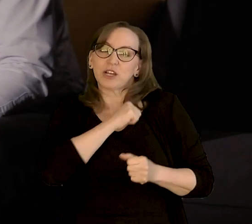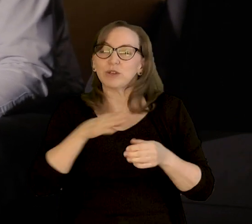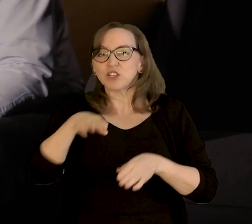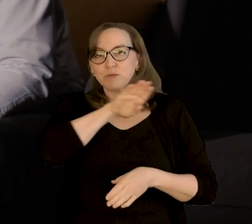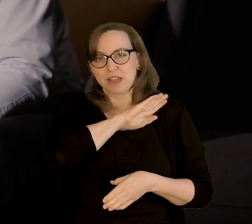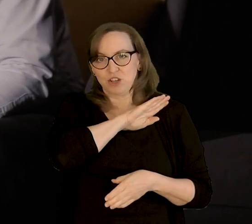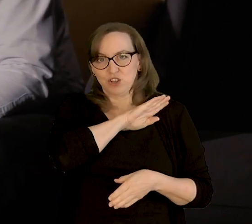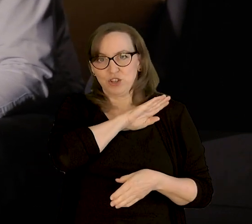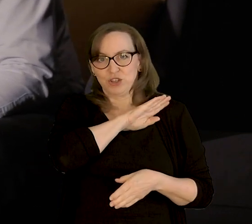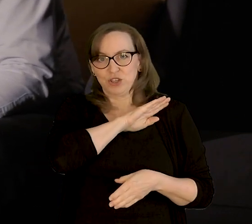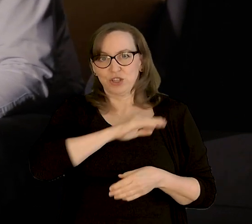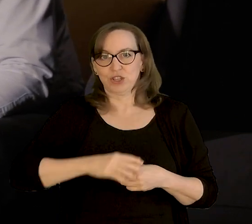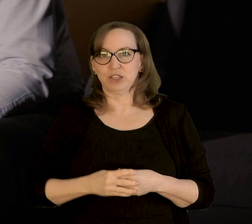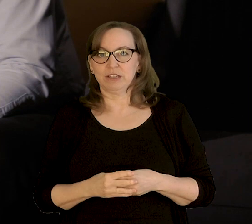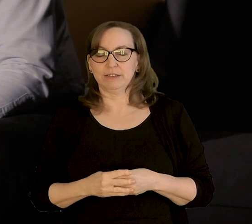siebie samego.